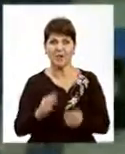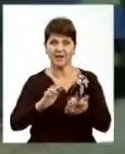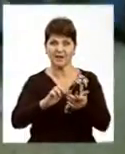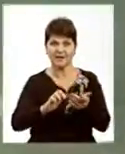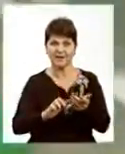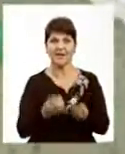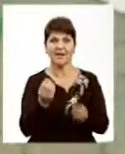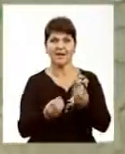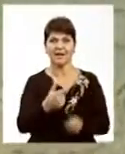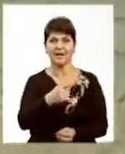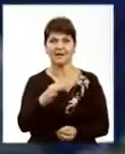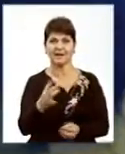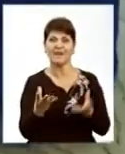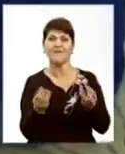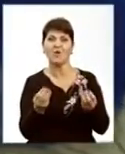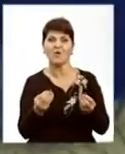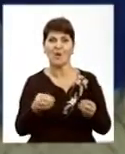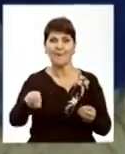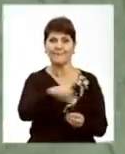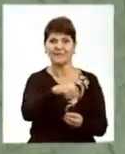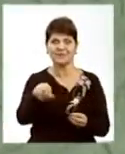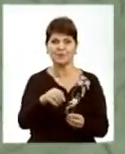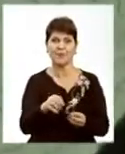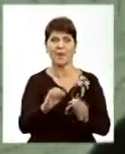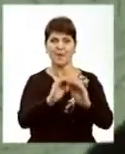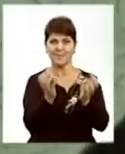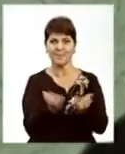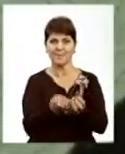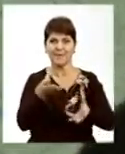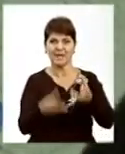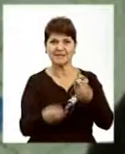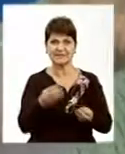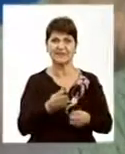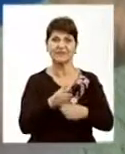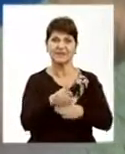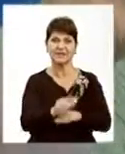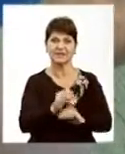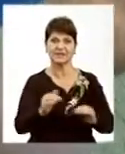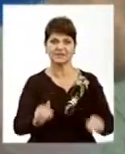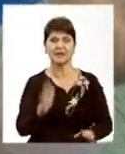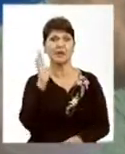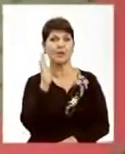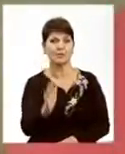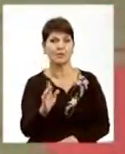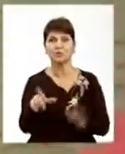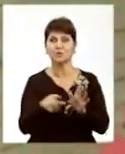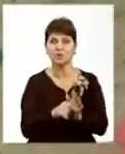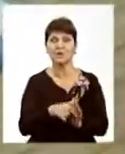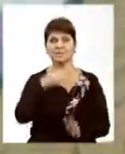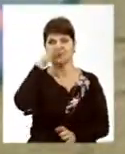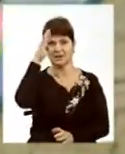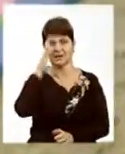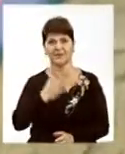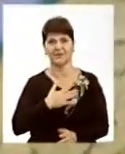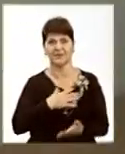з глиною, вологим піском та кульковим пластиліном. Відвідувати заняття малі учні будуть з одним із батьків.